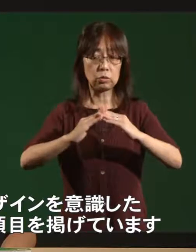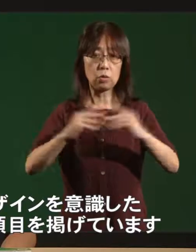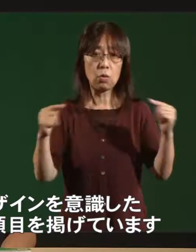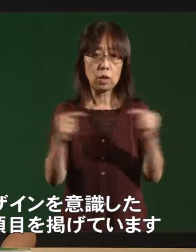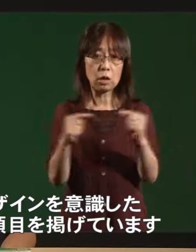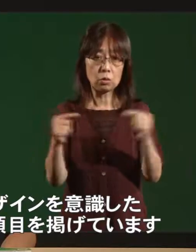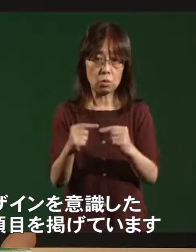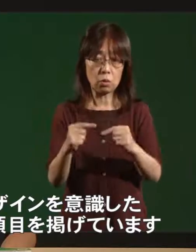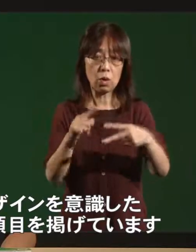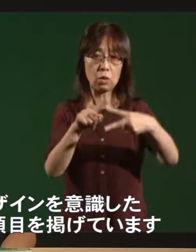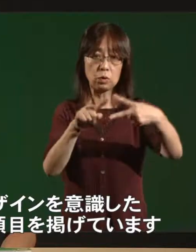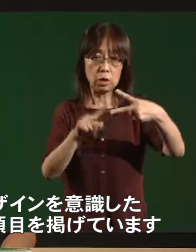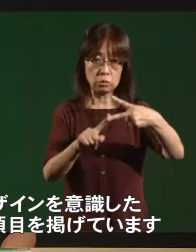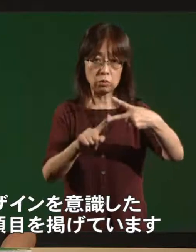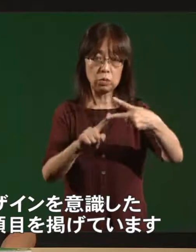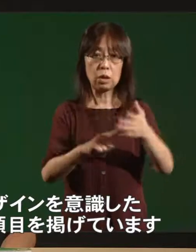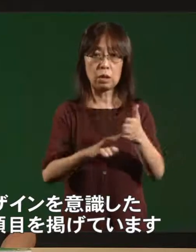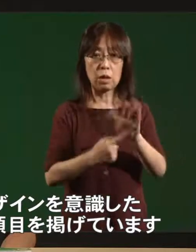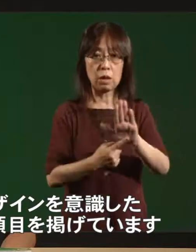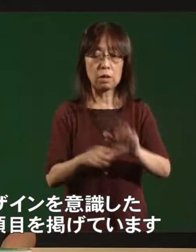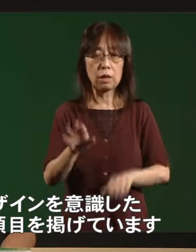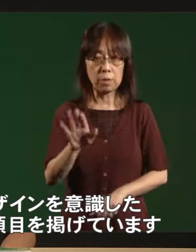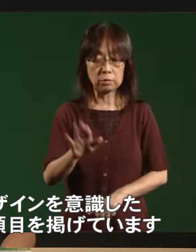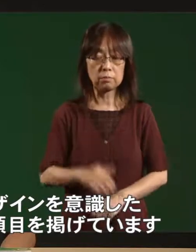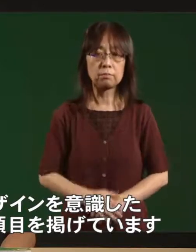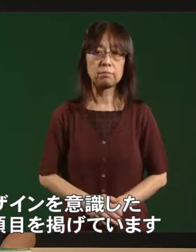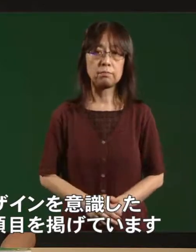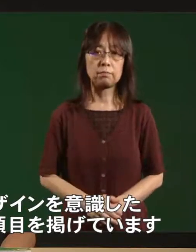2つの項目を掲げています